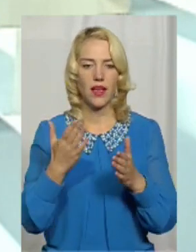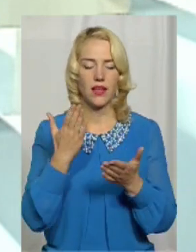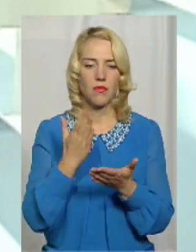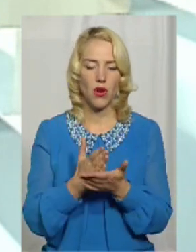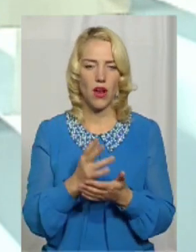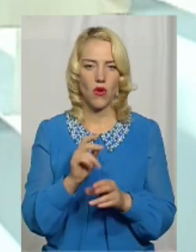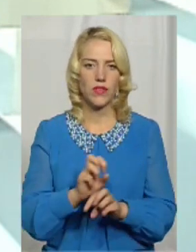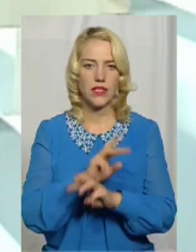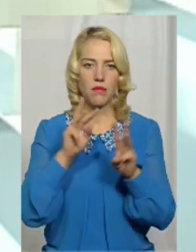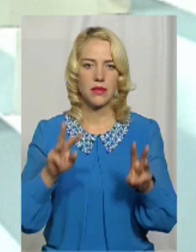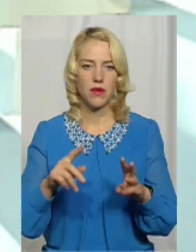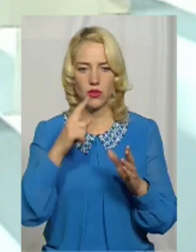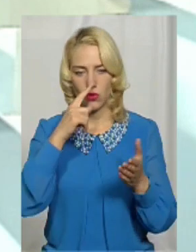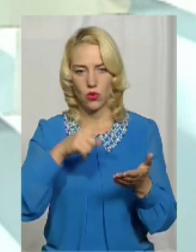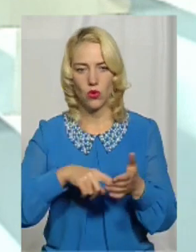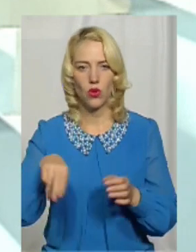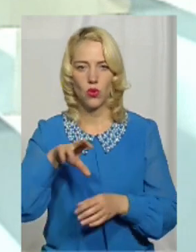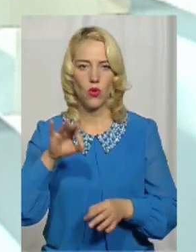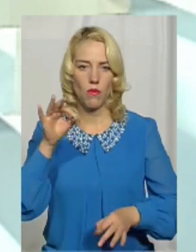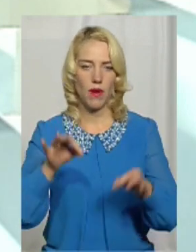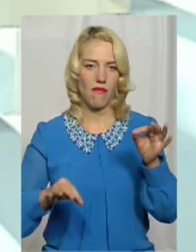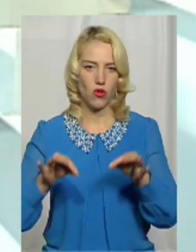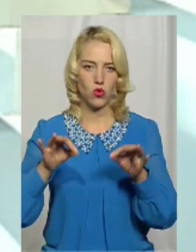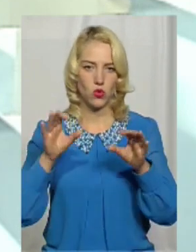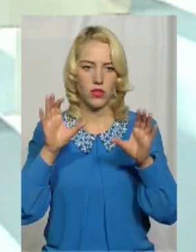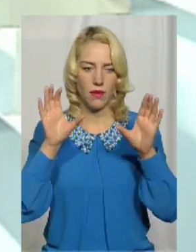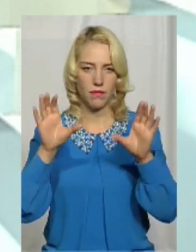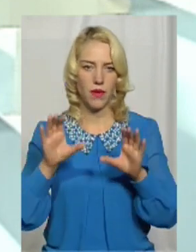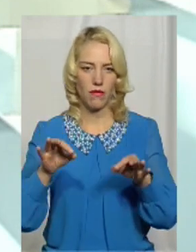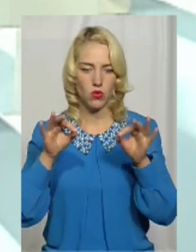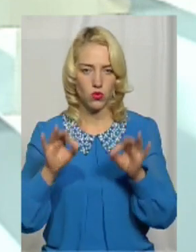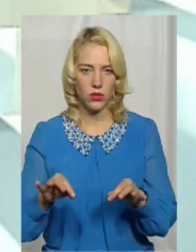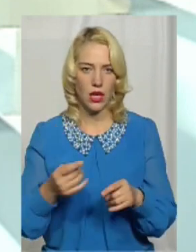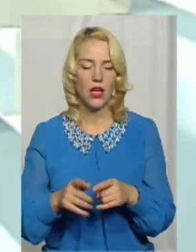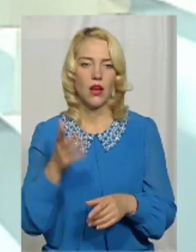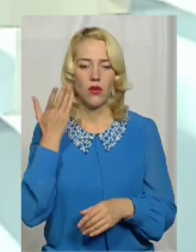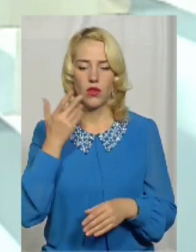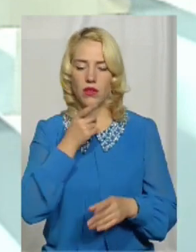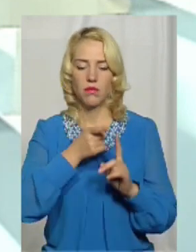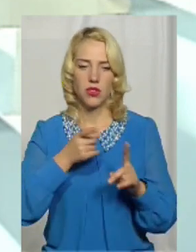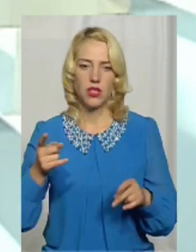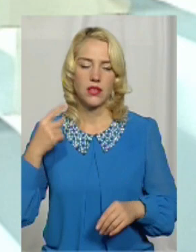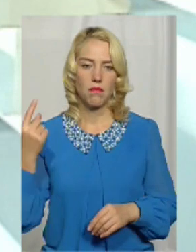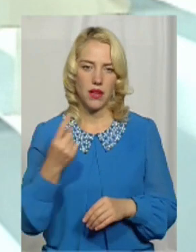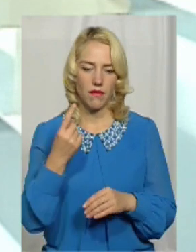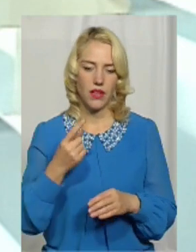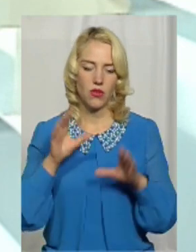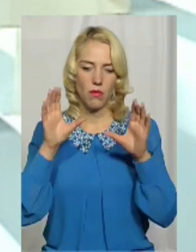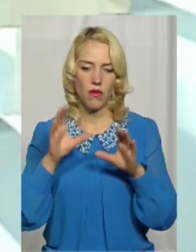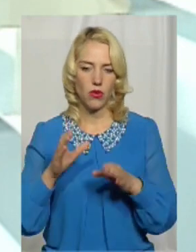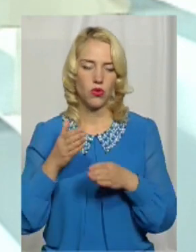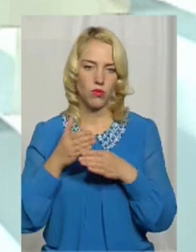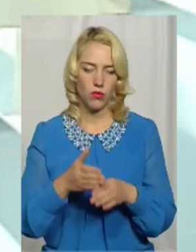у забезпеченні доступу до правосуддя. Тобто, коли під час первинної правової допомоги